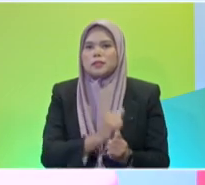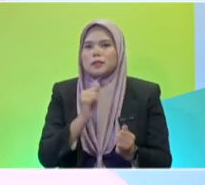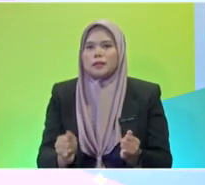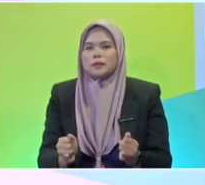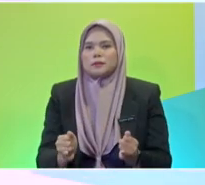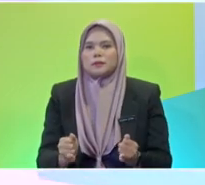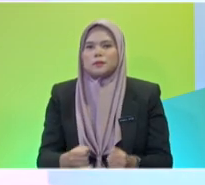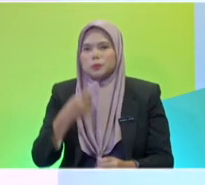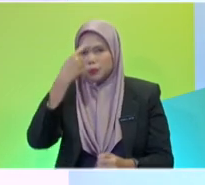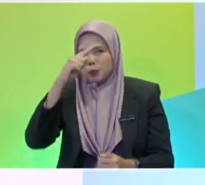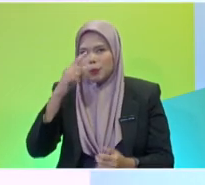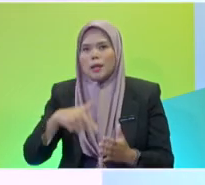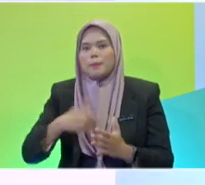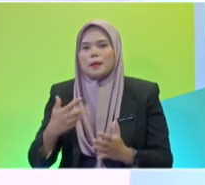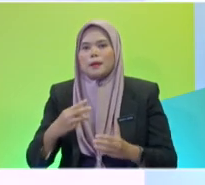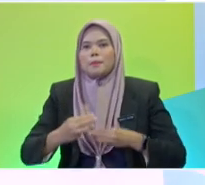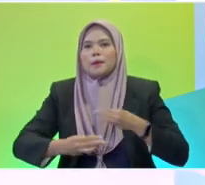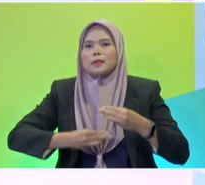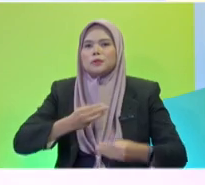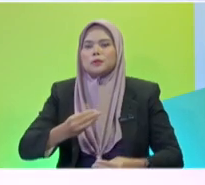Terima kasih Teja